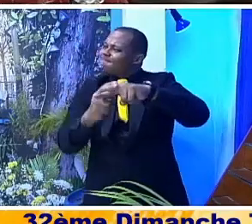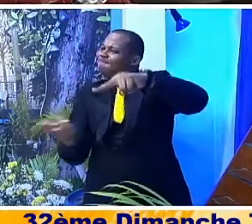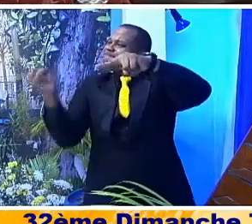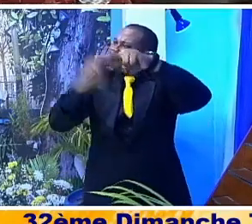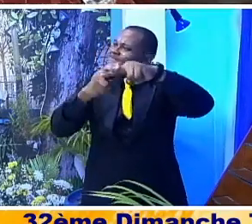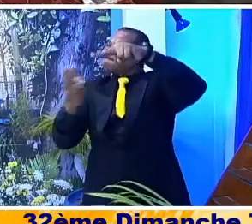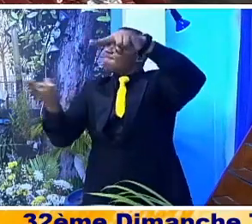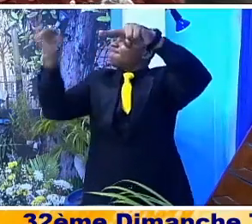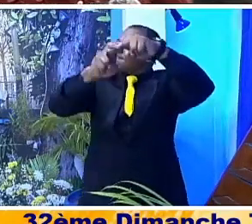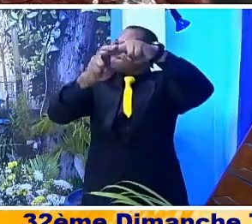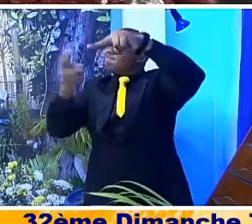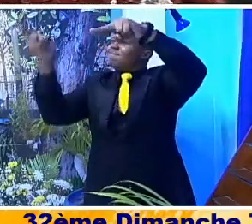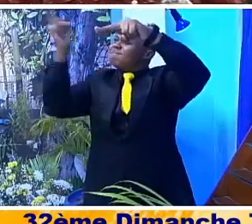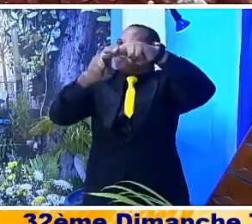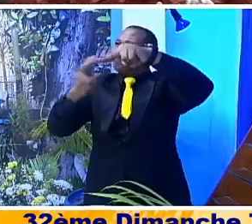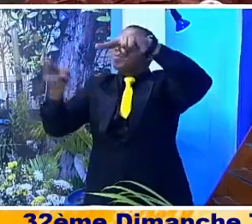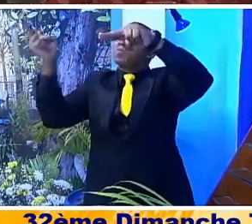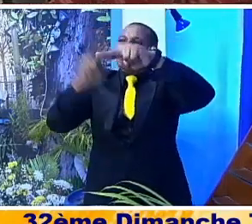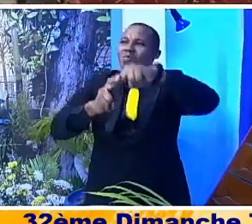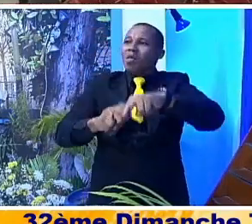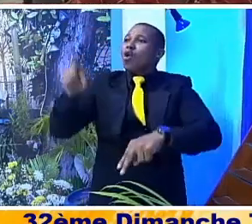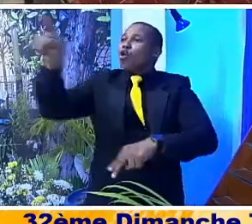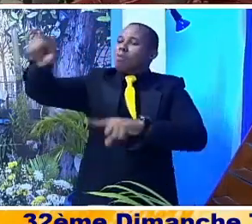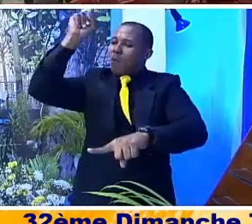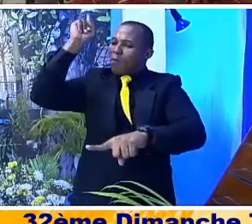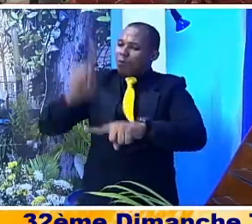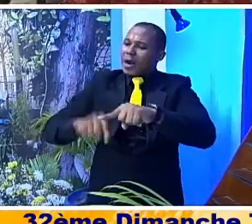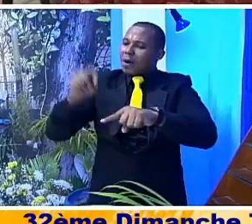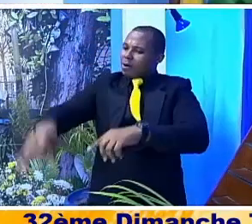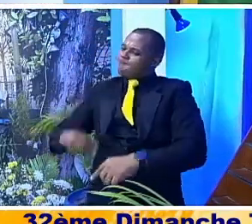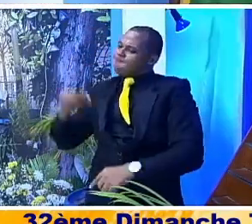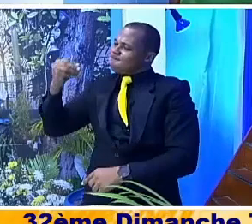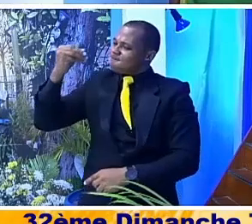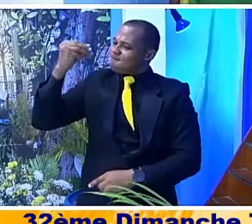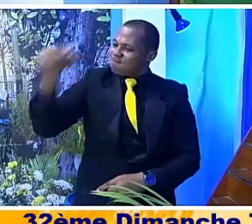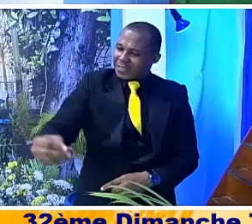bagay tête neg. Nous défendons acheton mami diri gougous.